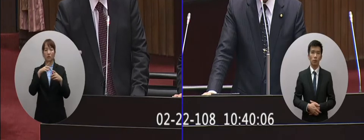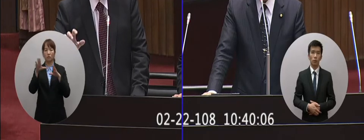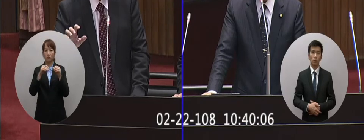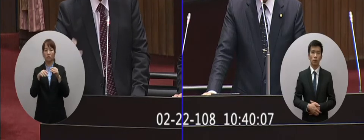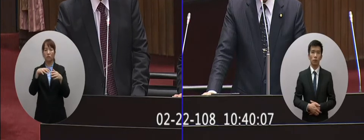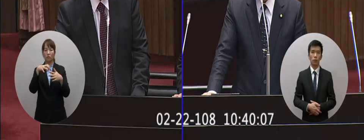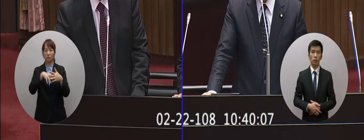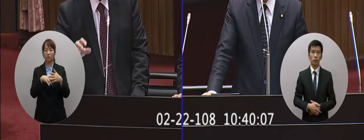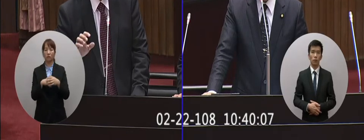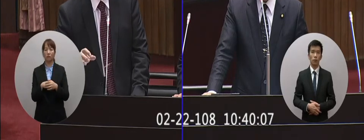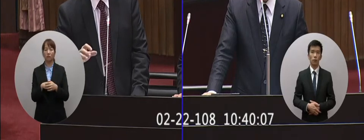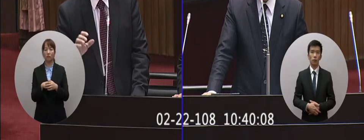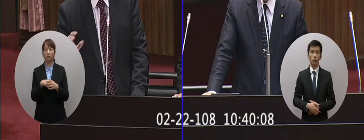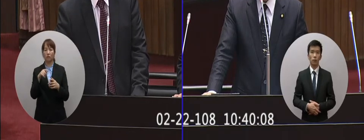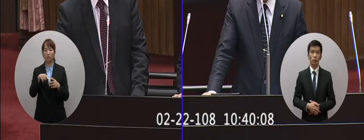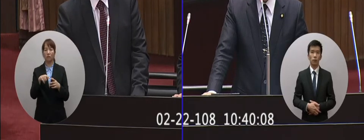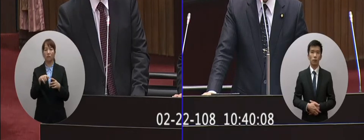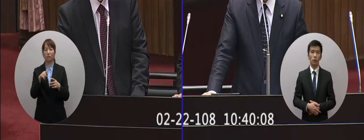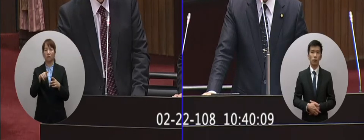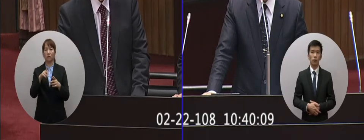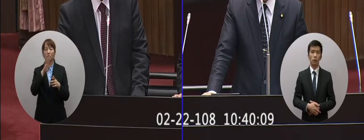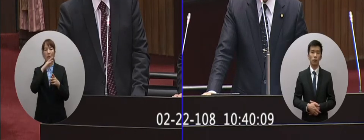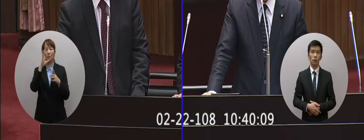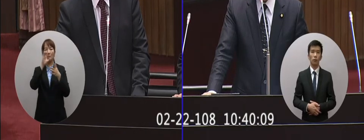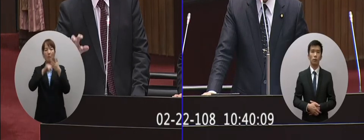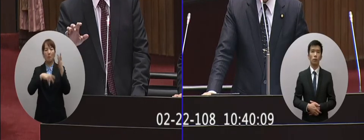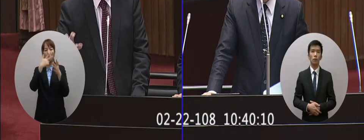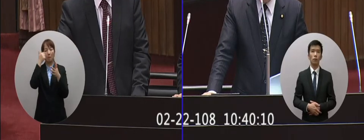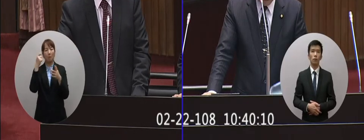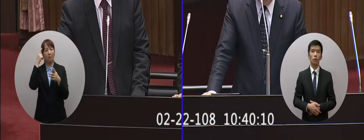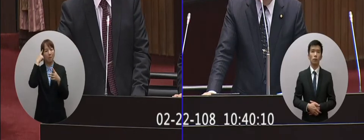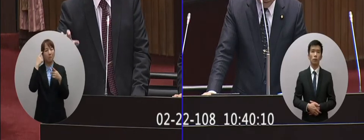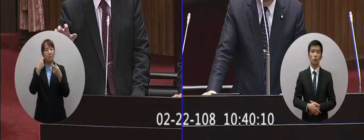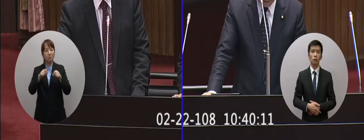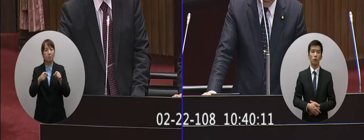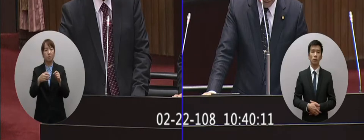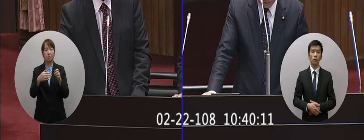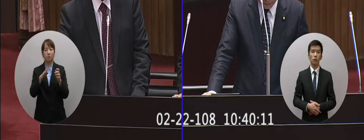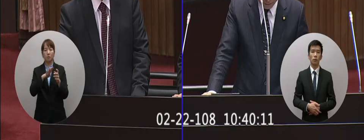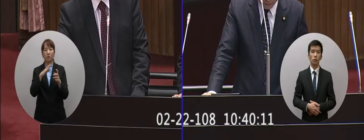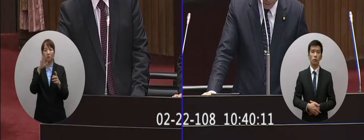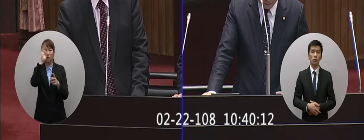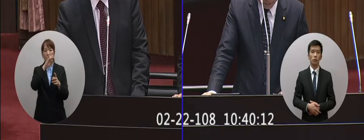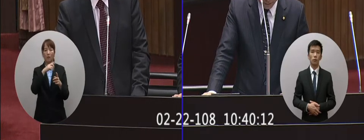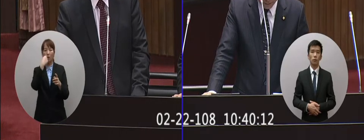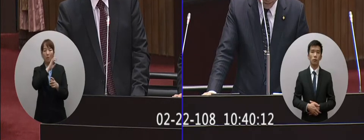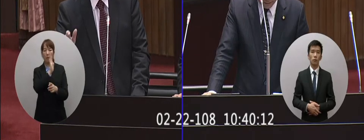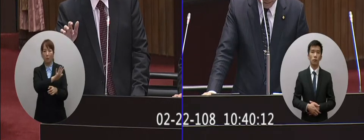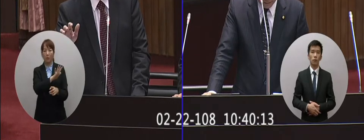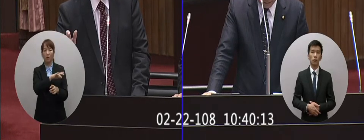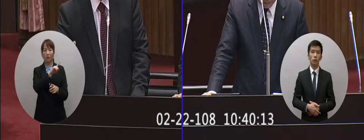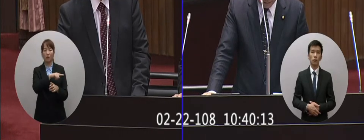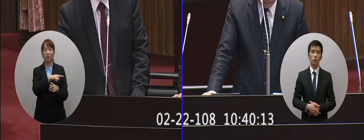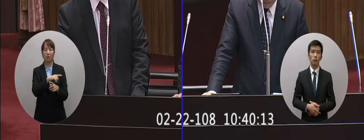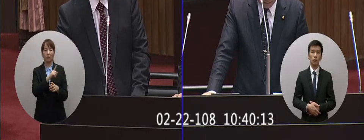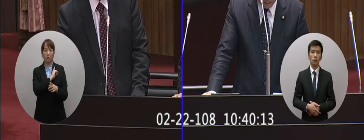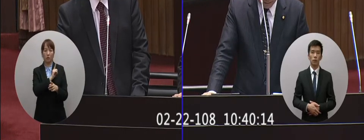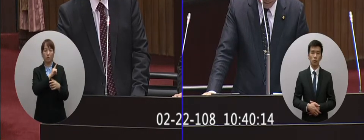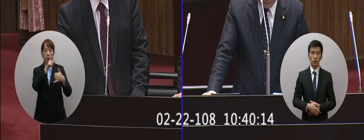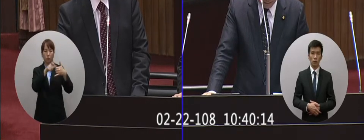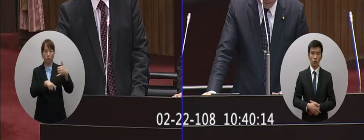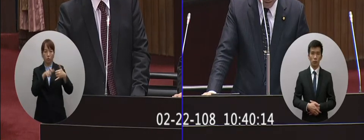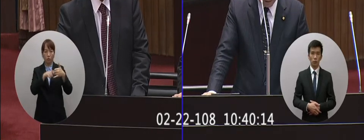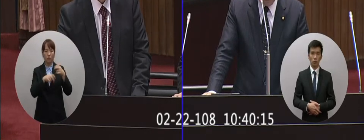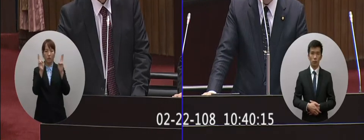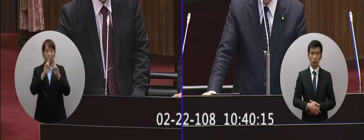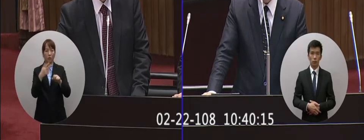那现在呢，他就是便宜行事，希望就直接找我们 local 的这些所谓的个人的电